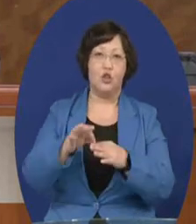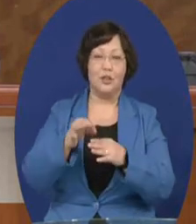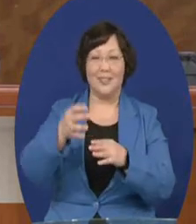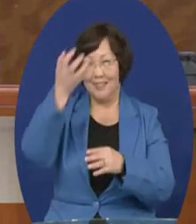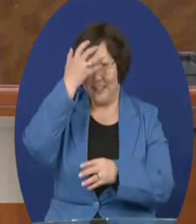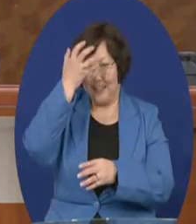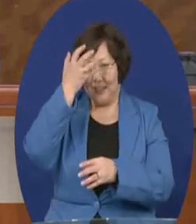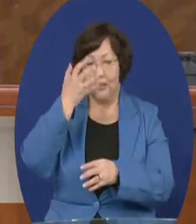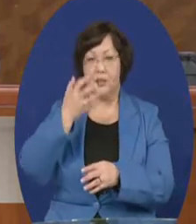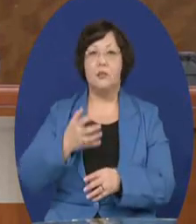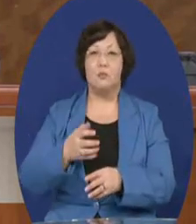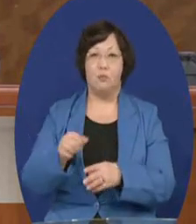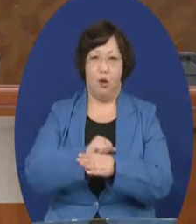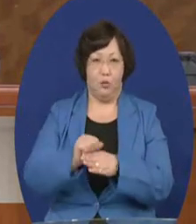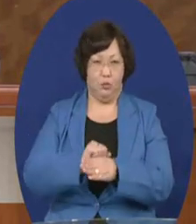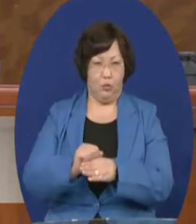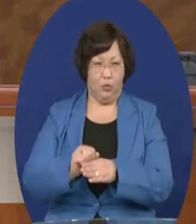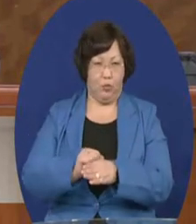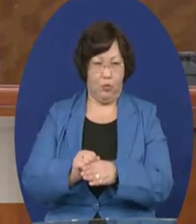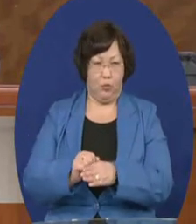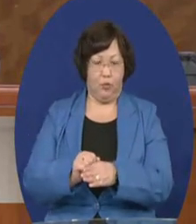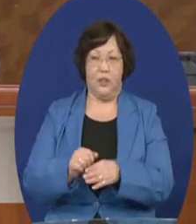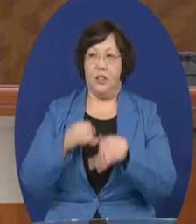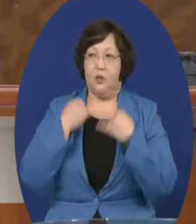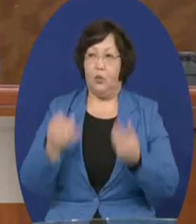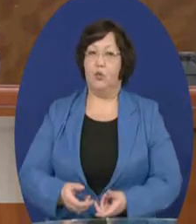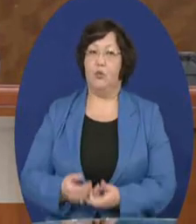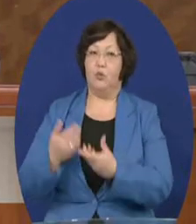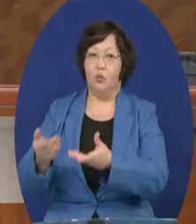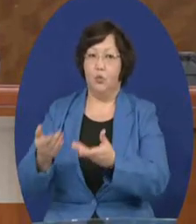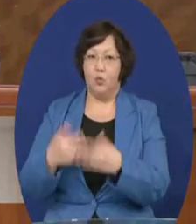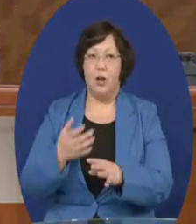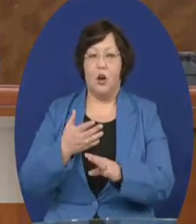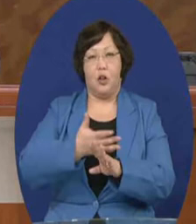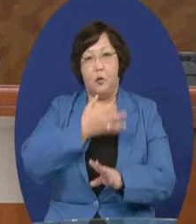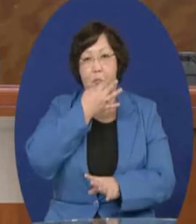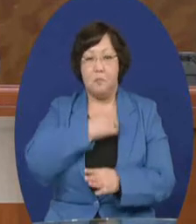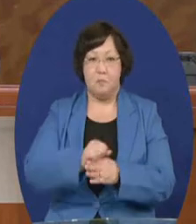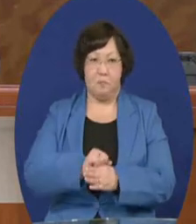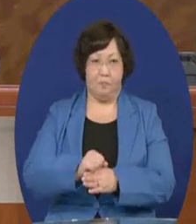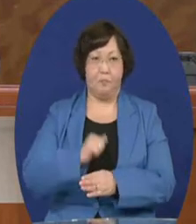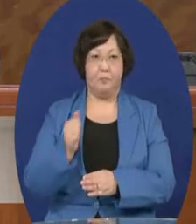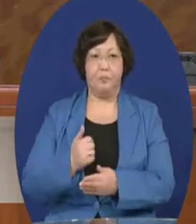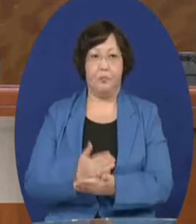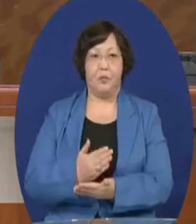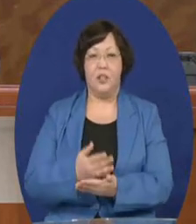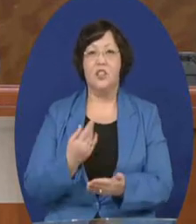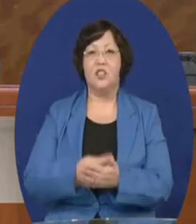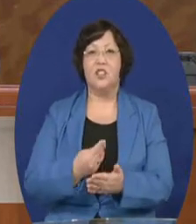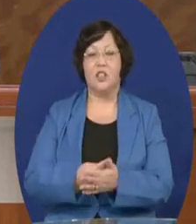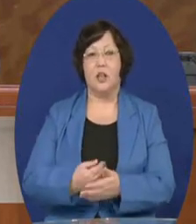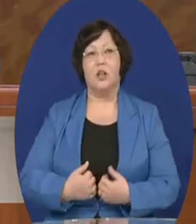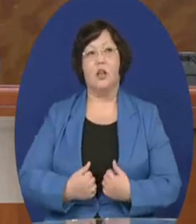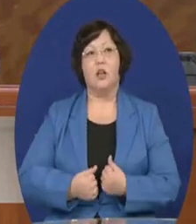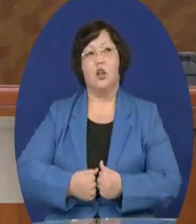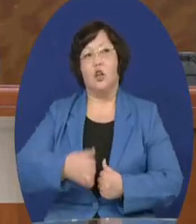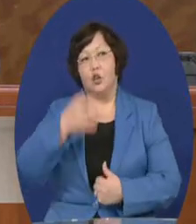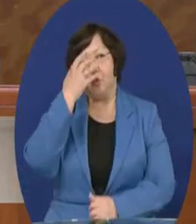засгийн газар боловсруулж өргөн барьсан за зарим нь өргөн барих бэлтгэлээ хангаад байгаа. Тухайлах юм бол